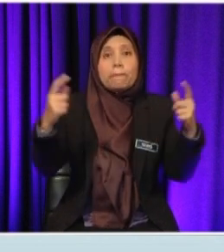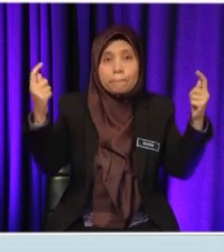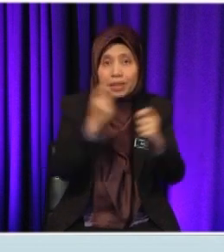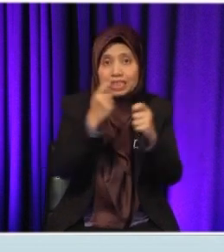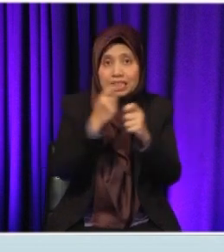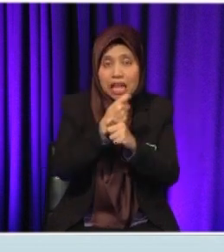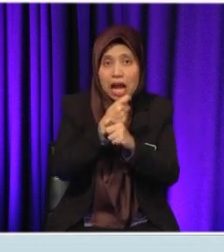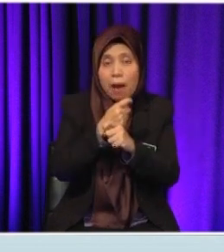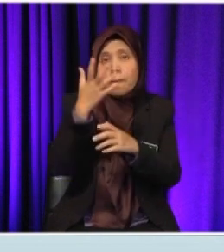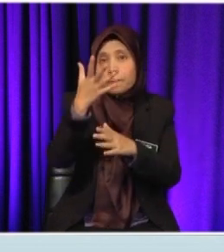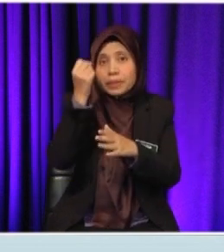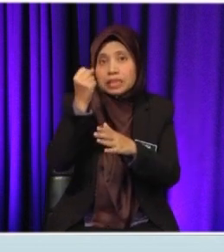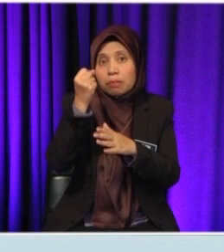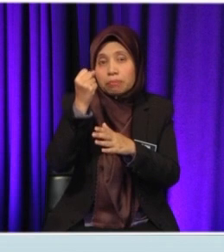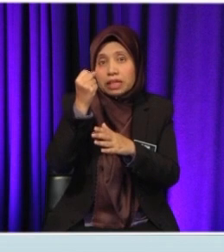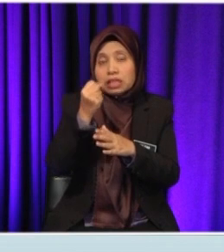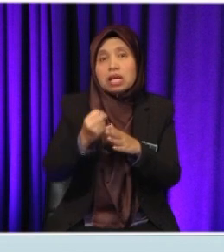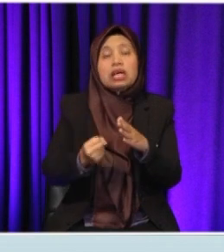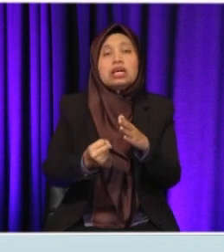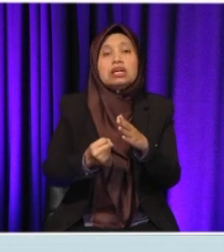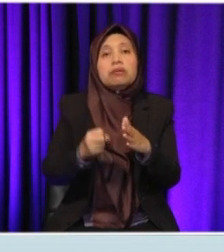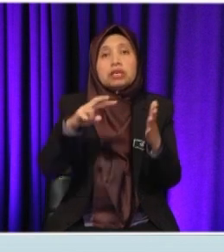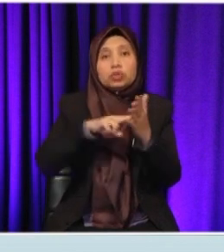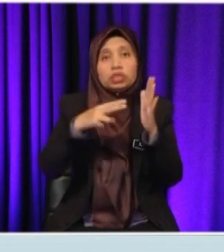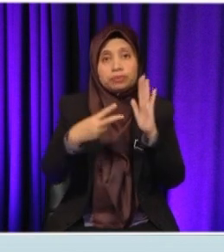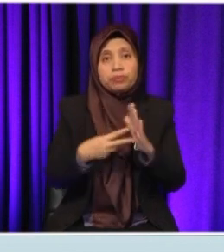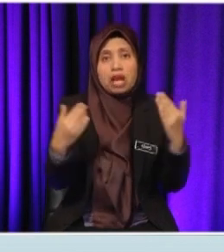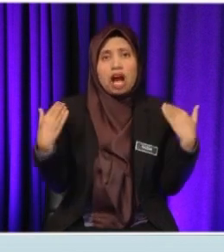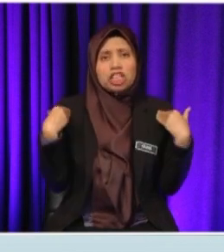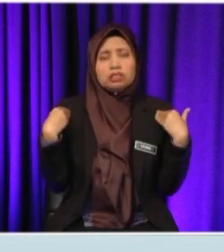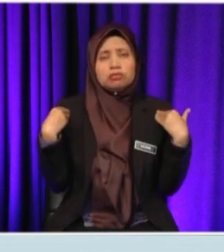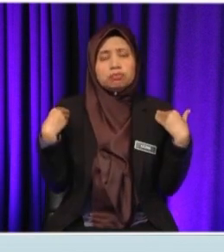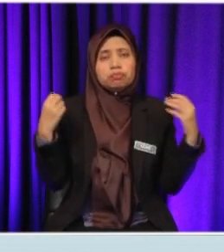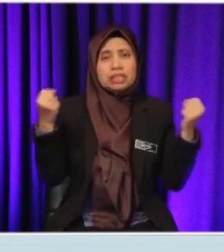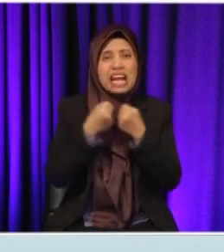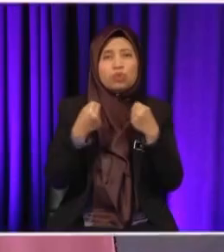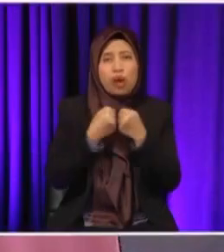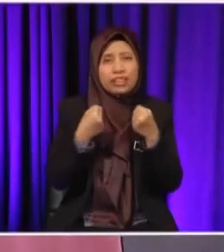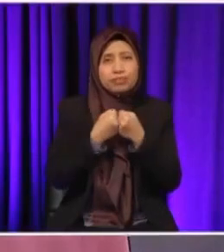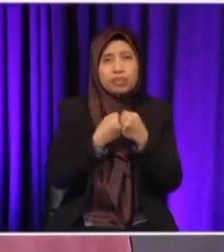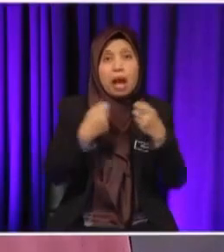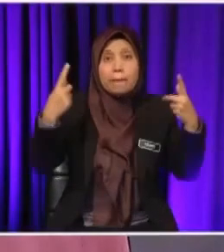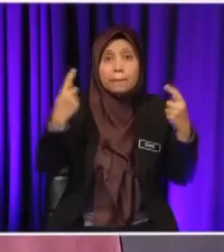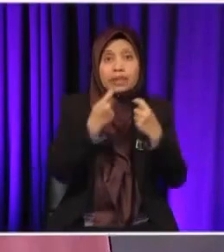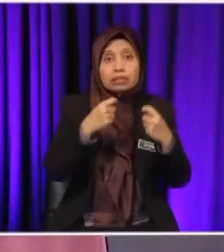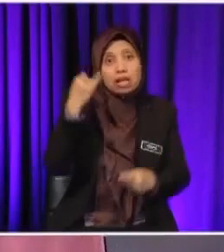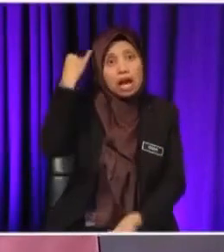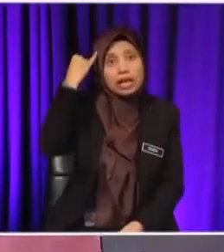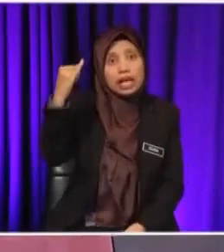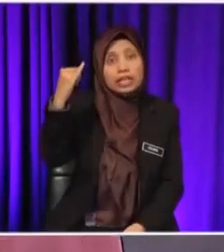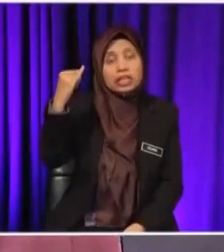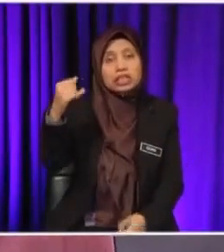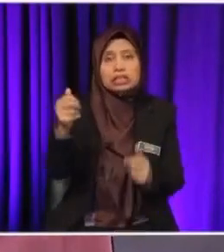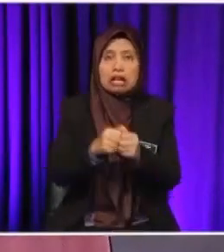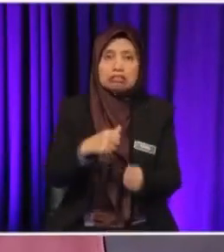pendapat, idea, sikap ataupun pemikiran. Maknanya adalah konflik, maksudnya pertentangan idea dia dengan sama ada dengan diri